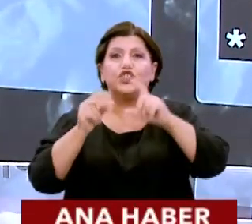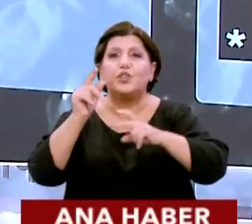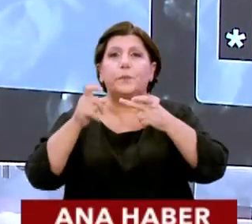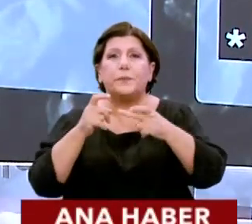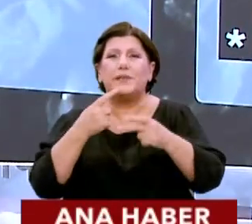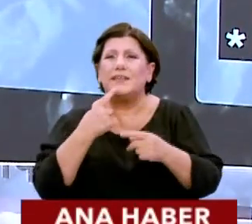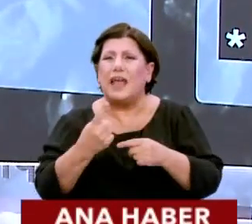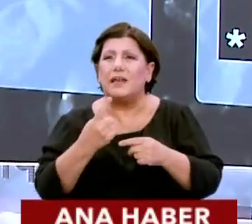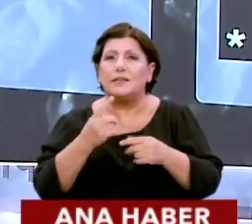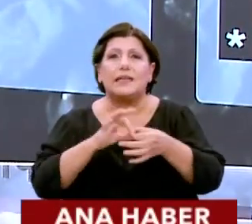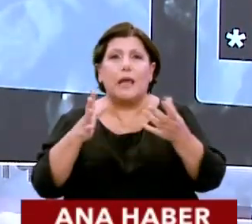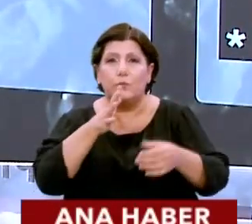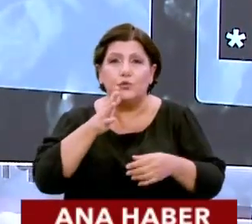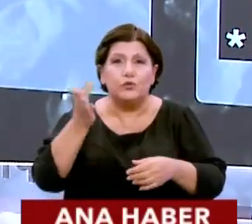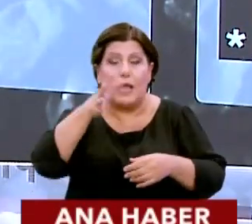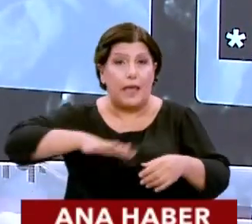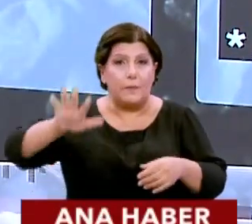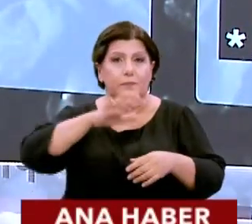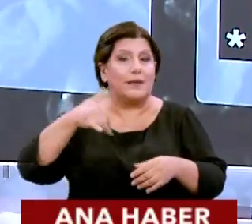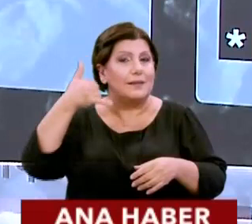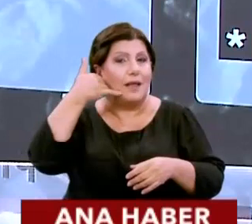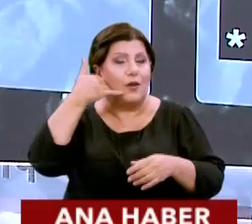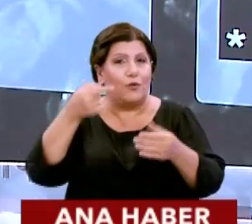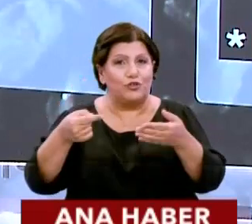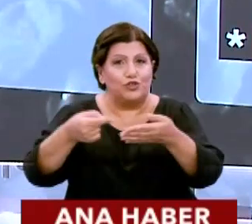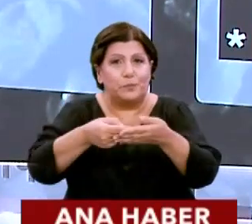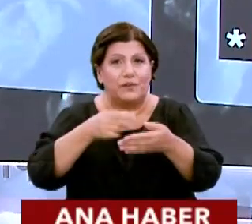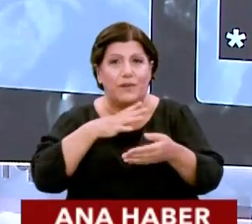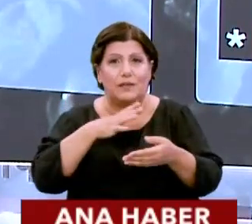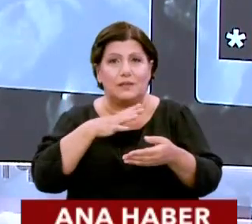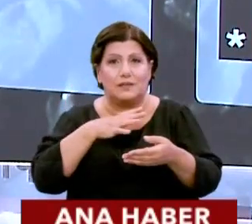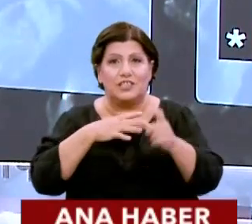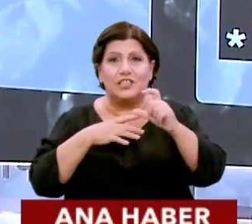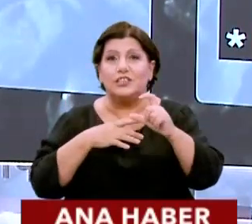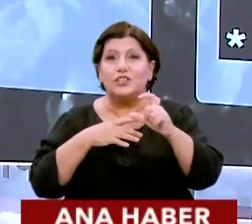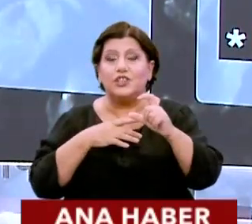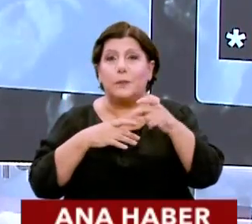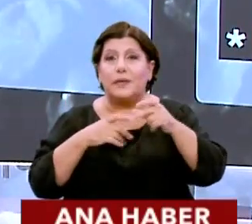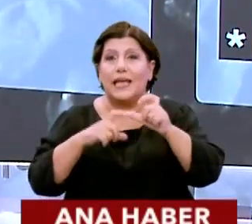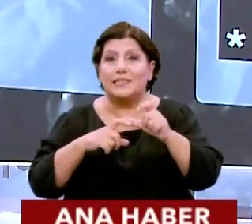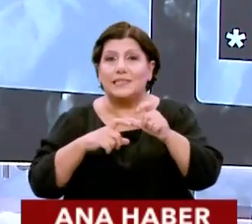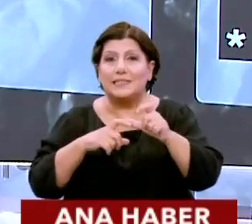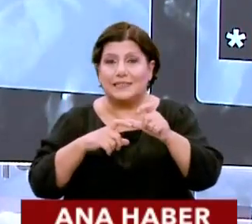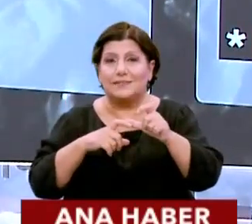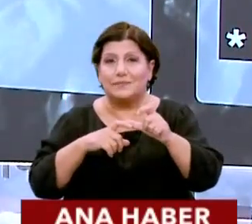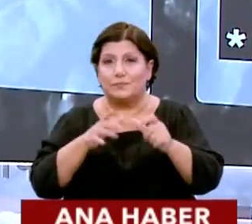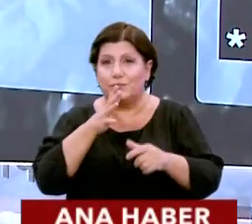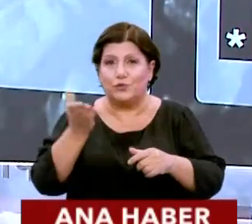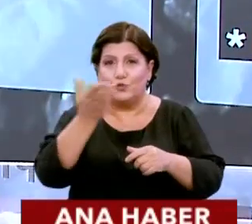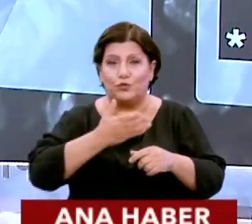çık dediğiniz nedir hepimizin telefonunda da var GPS gram sistemi